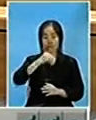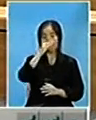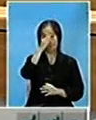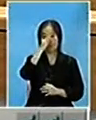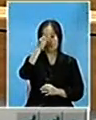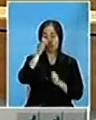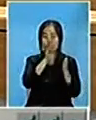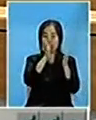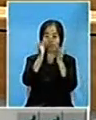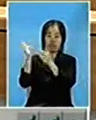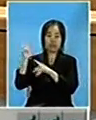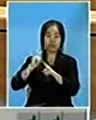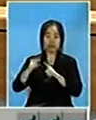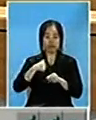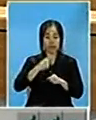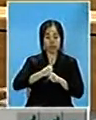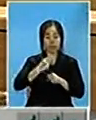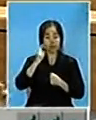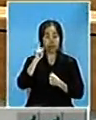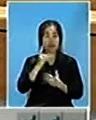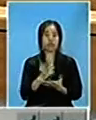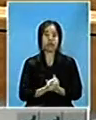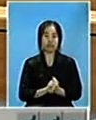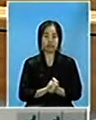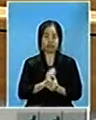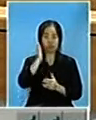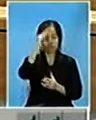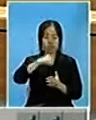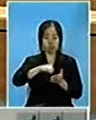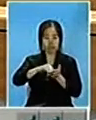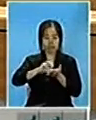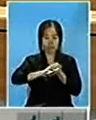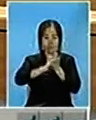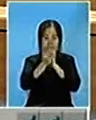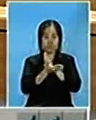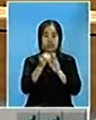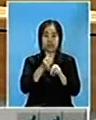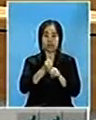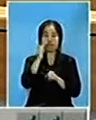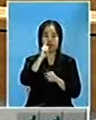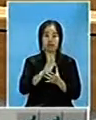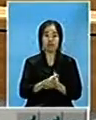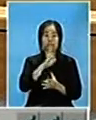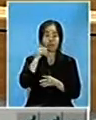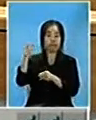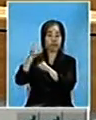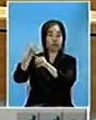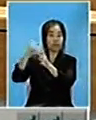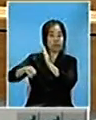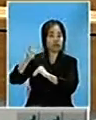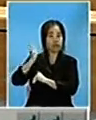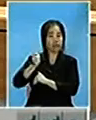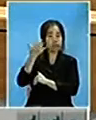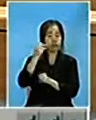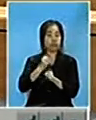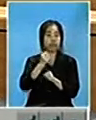งจะได้เรื่องนะครับคนอยากให้คนอื่นเข้าคุกถึงจะได้เข้าคุกถ้าเขาไม่มีความผิดนะครับถ้าไปกล่าว